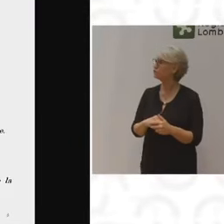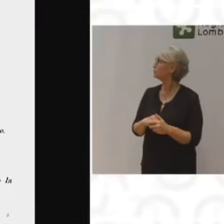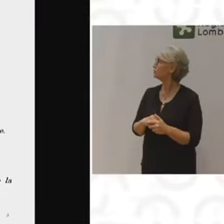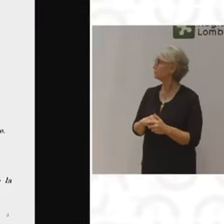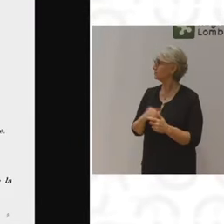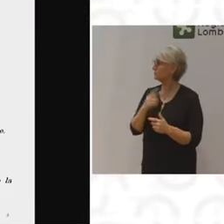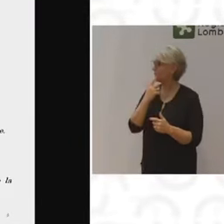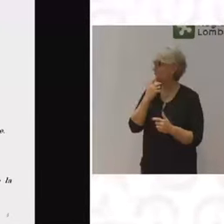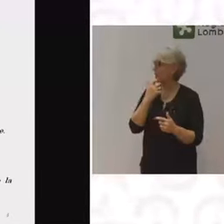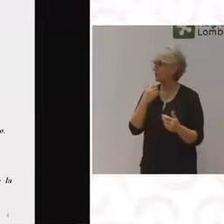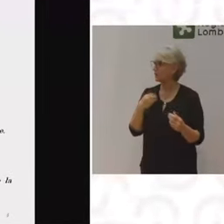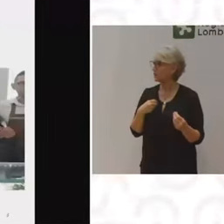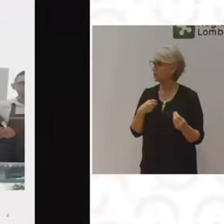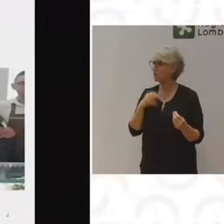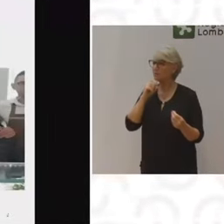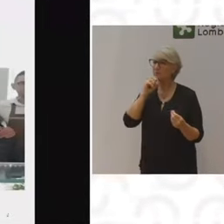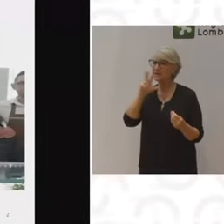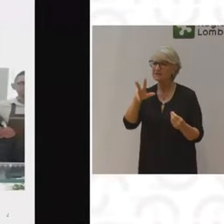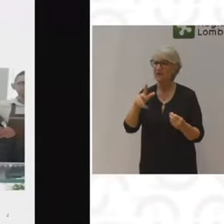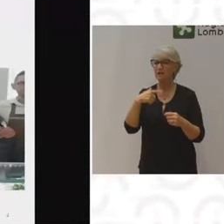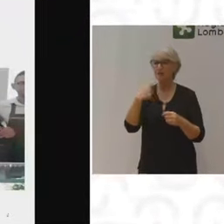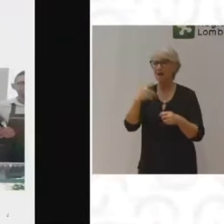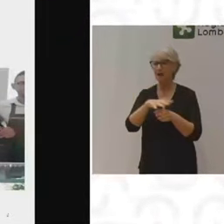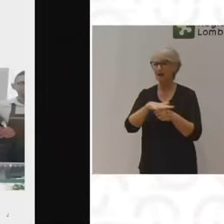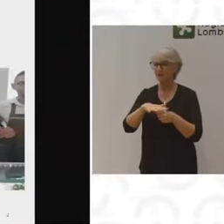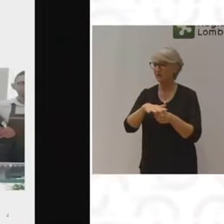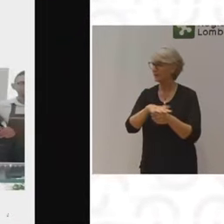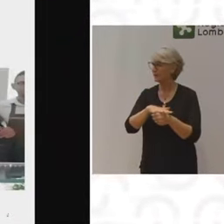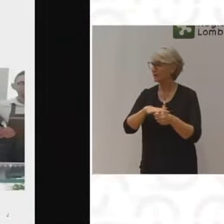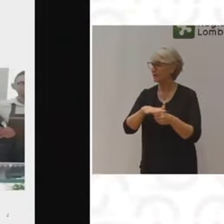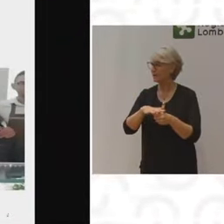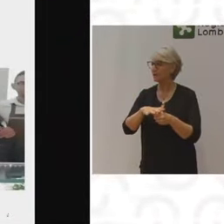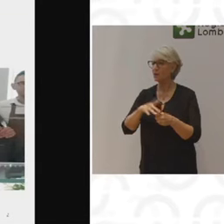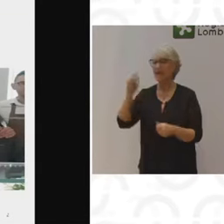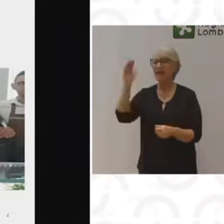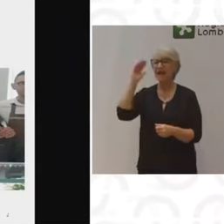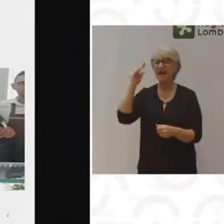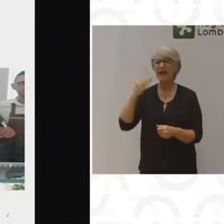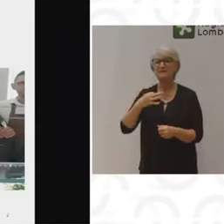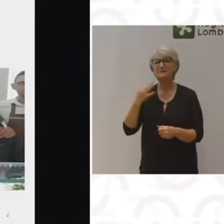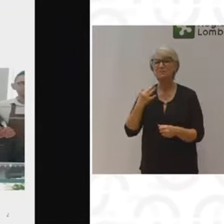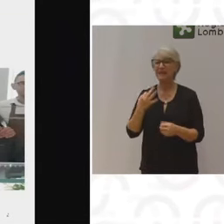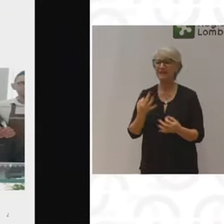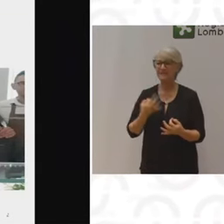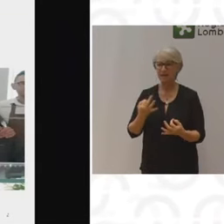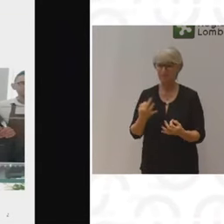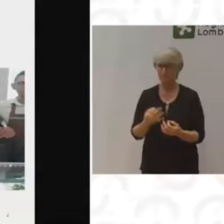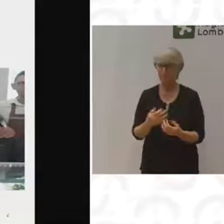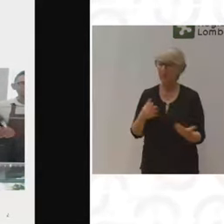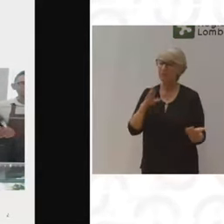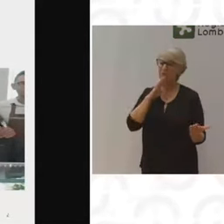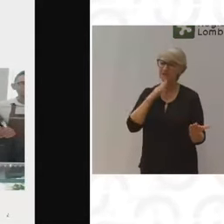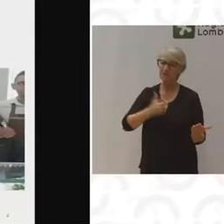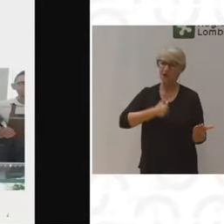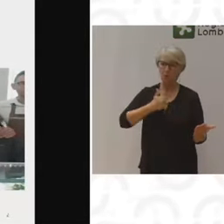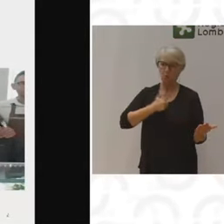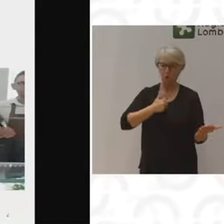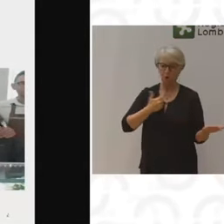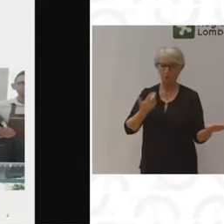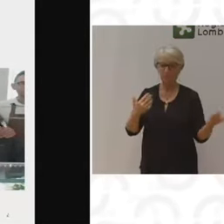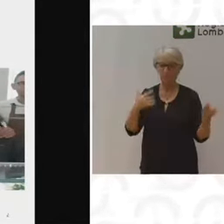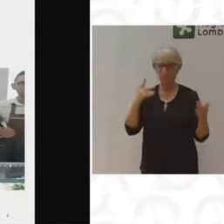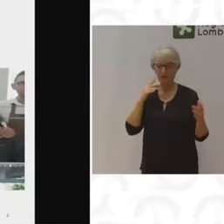manderò dei messaggi alle famiglie. Ragazzi per sempre, abbastanza autonomi da poter prendere le